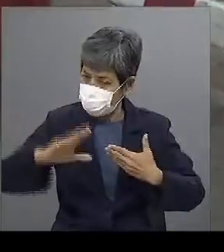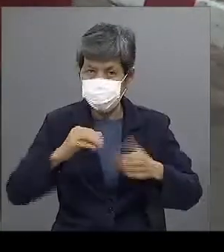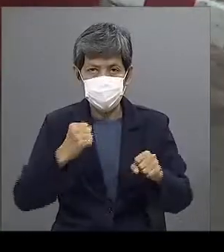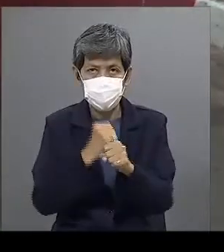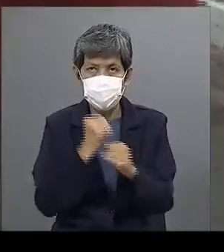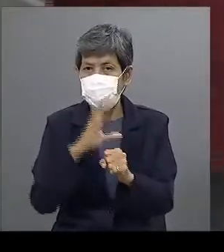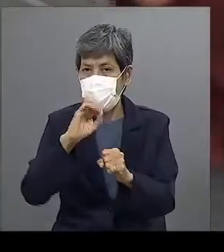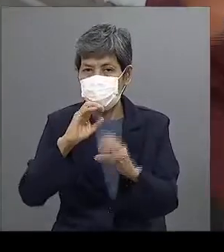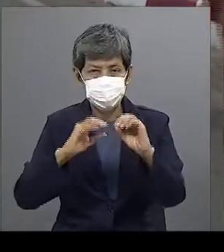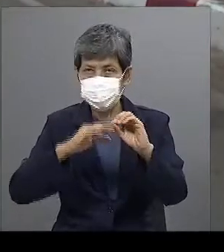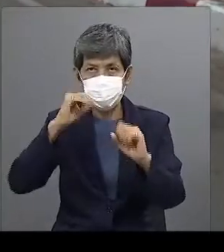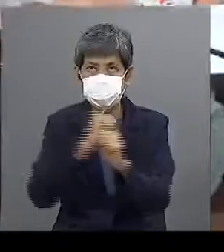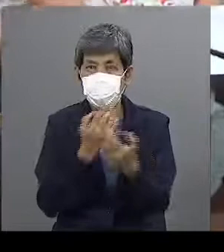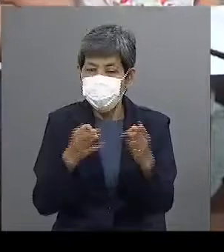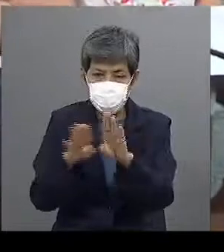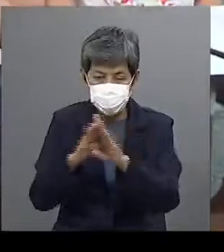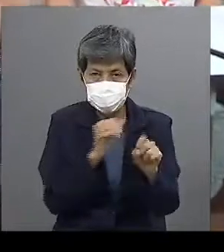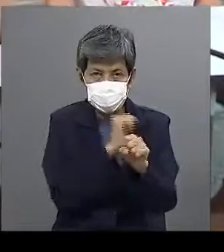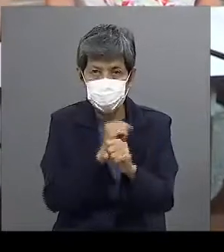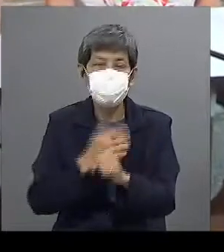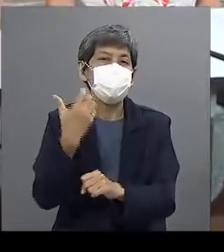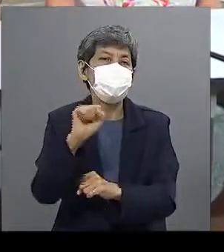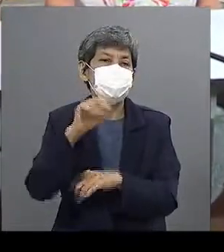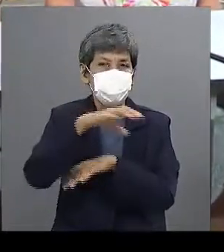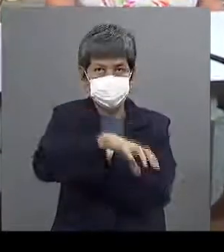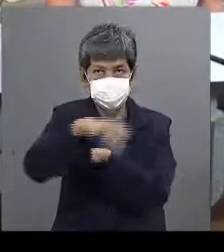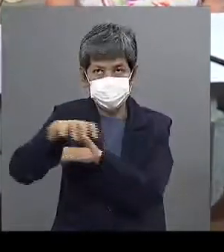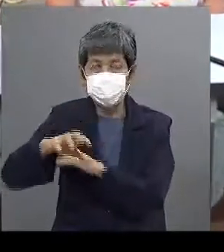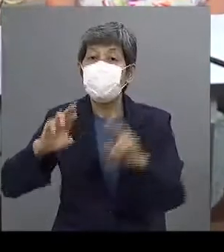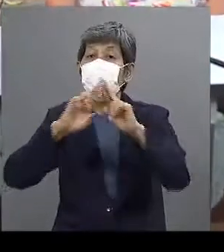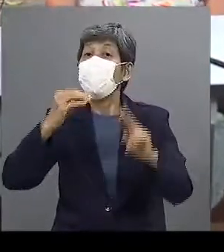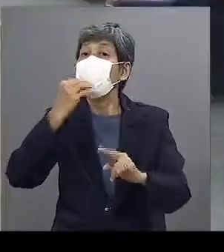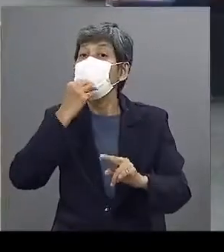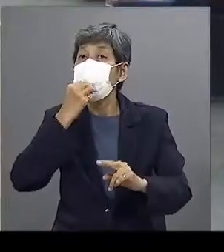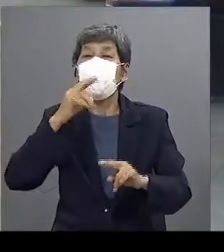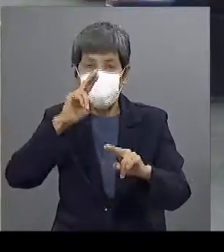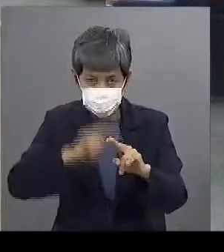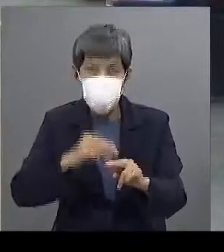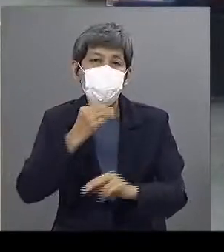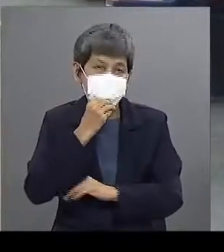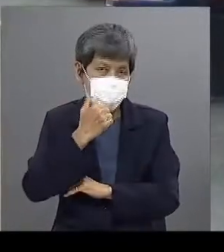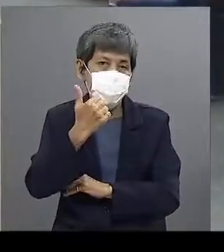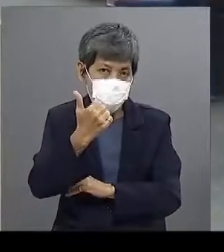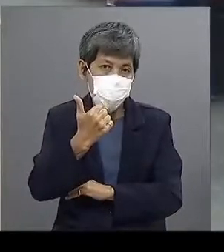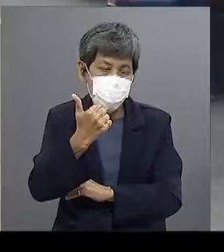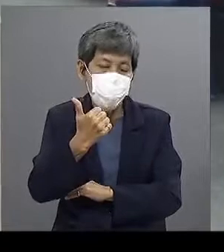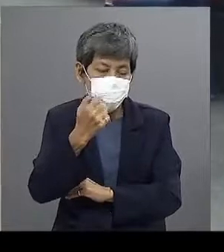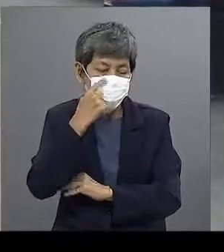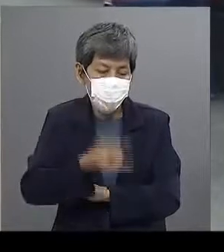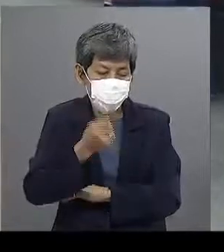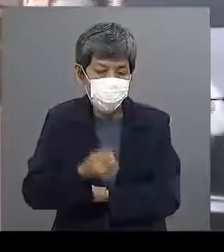คนปิดสถานที่เสี่ยงจำนวน 13แห่งส่วนร้านอาหารสามารถนั่งรับประทานอาหารในร้านได้ตามปกติจนถึงเวลา